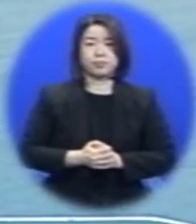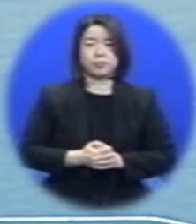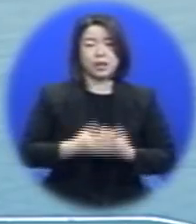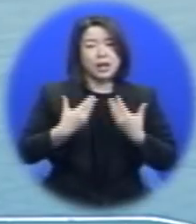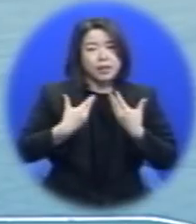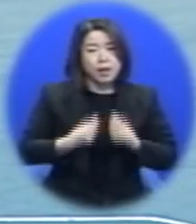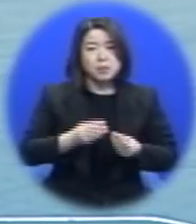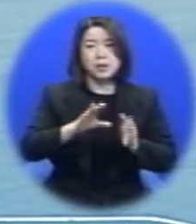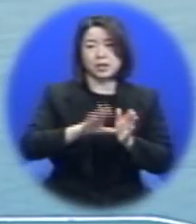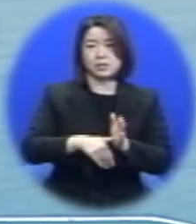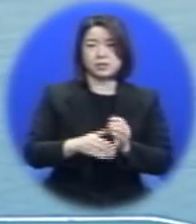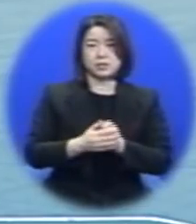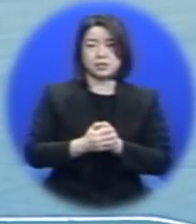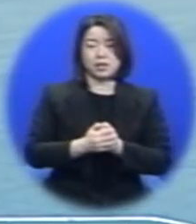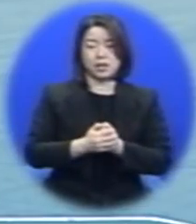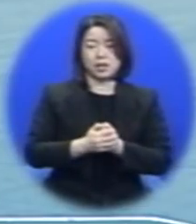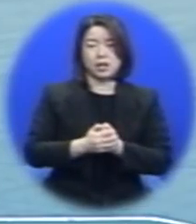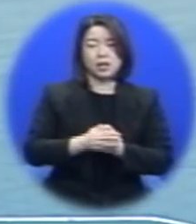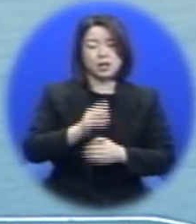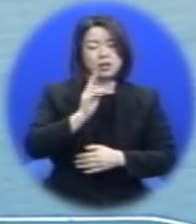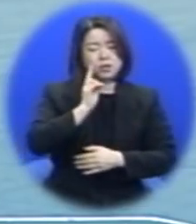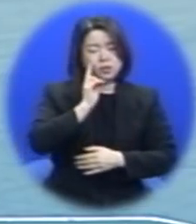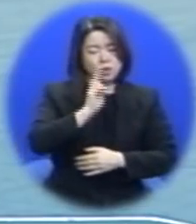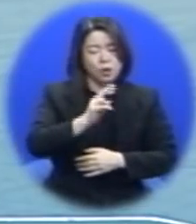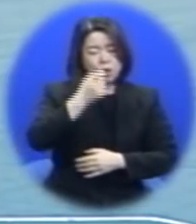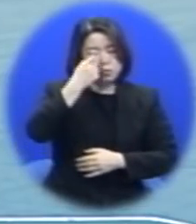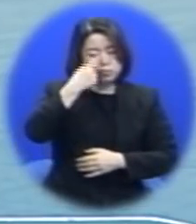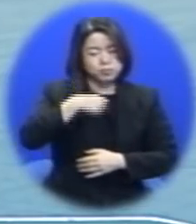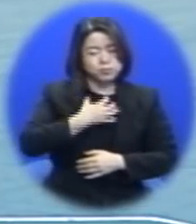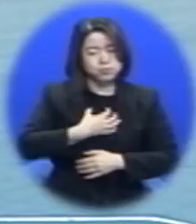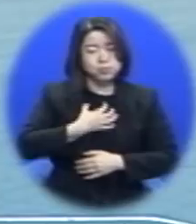낭망했을 때. 너무 슬플 때.